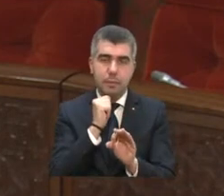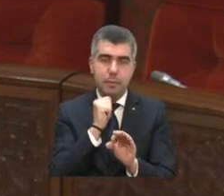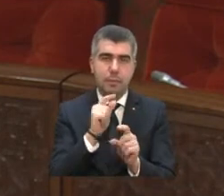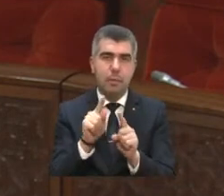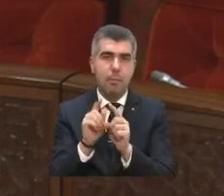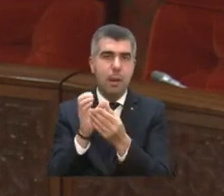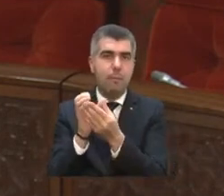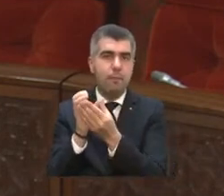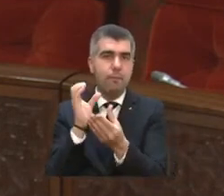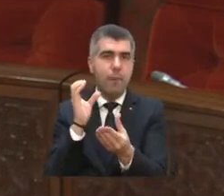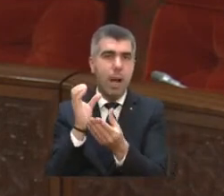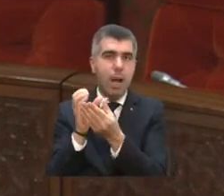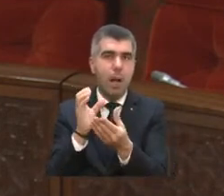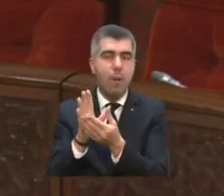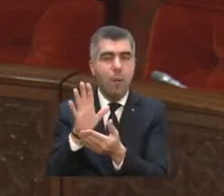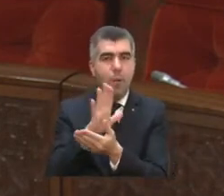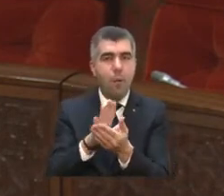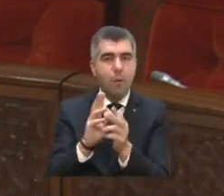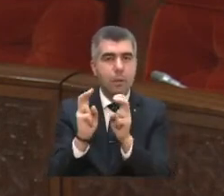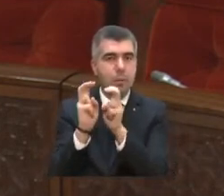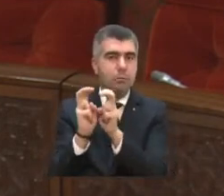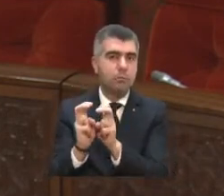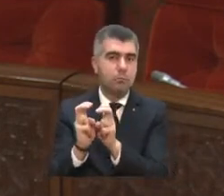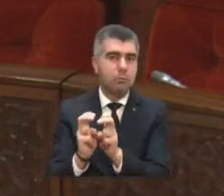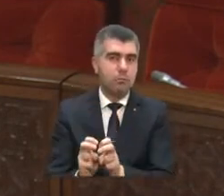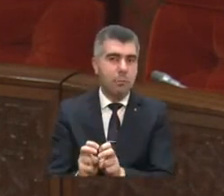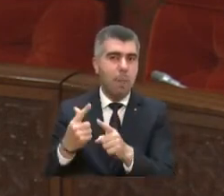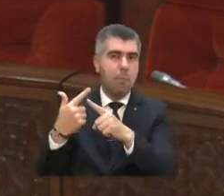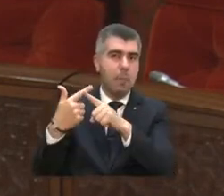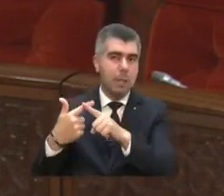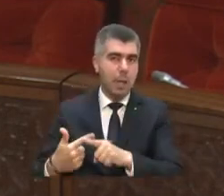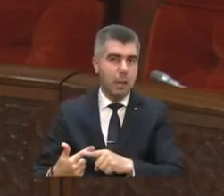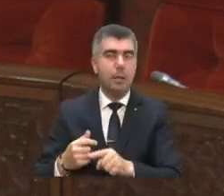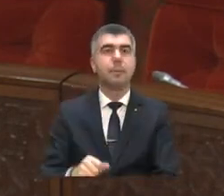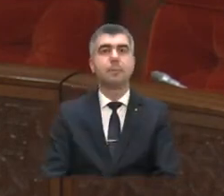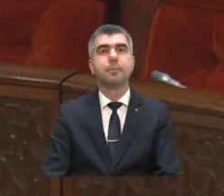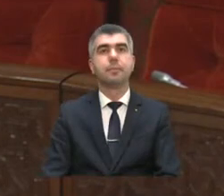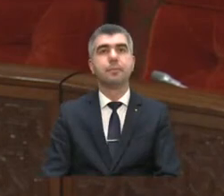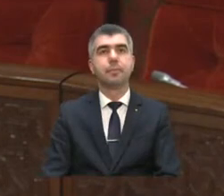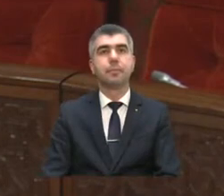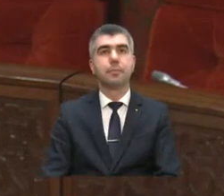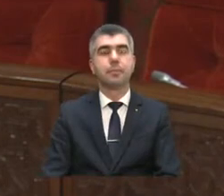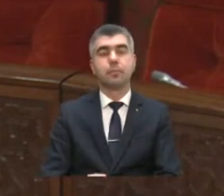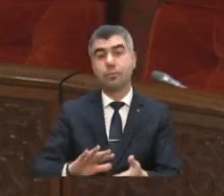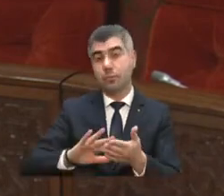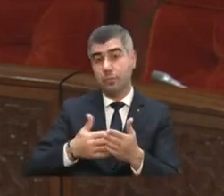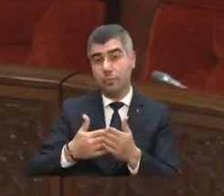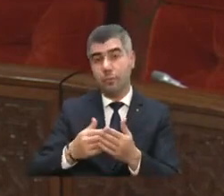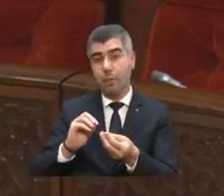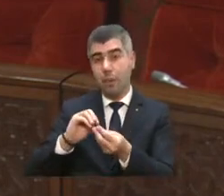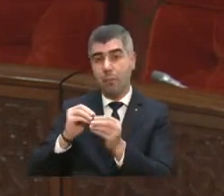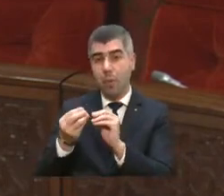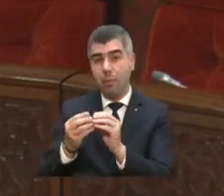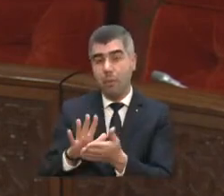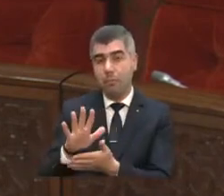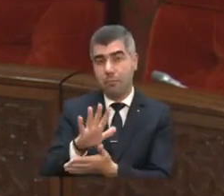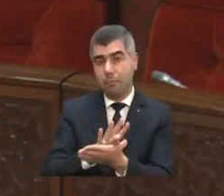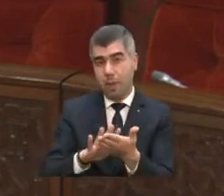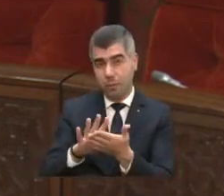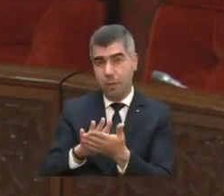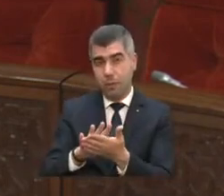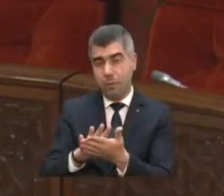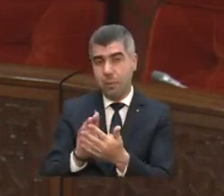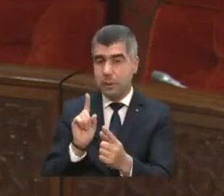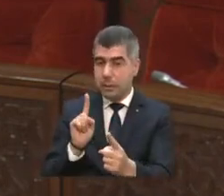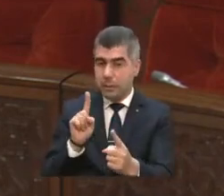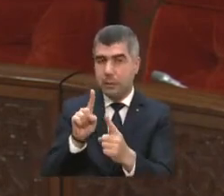تراجع التوازنات المالية للفاعلين فيه. ومن أجل معالجة هذه الإشكالات، سيرتكز